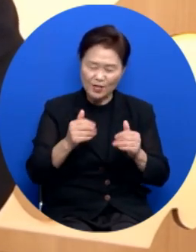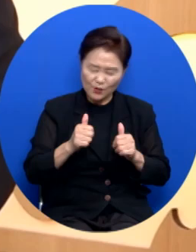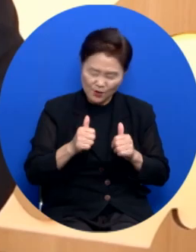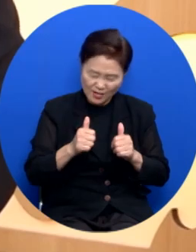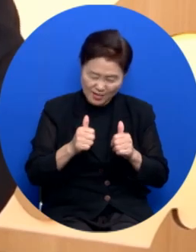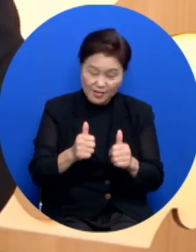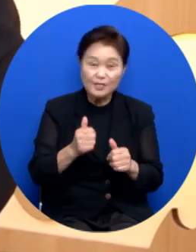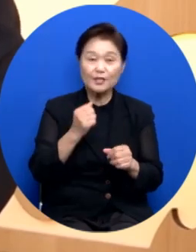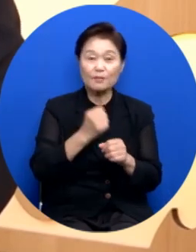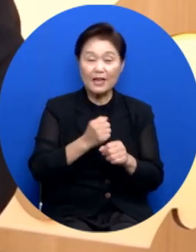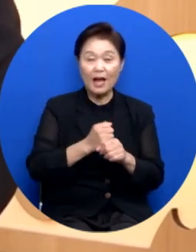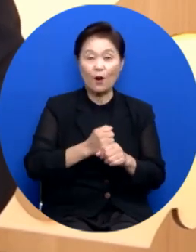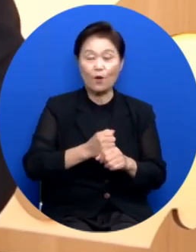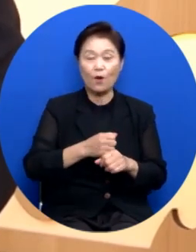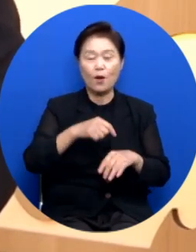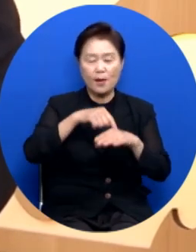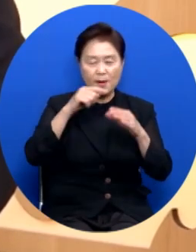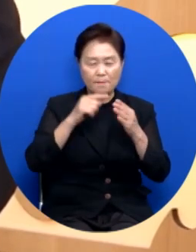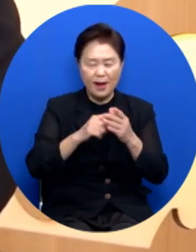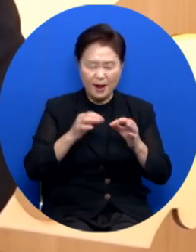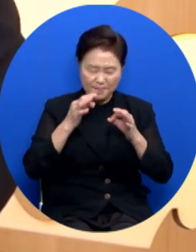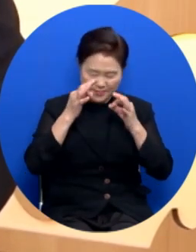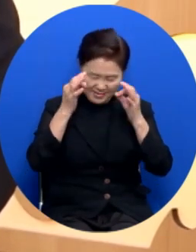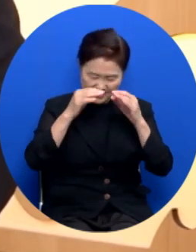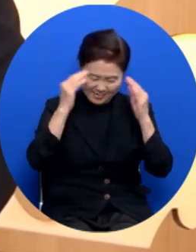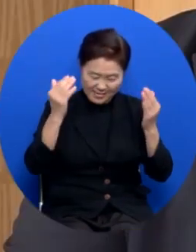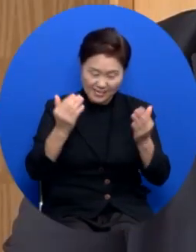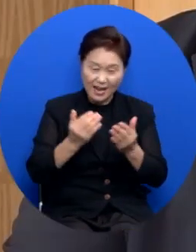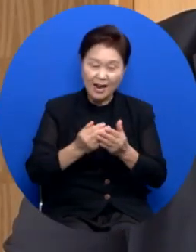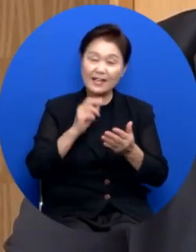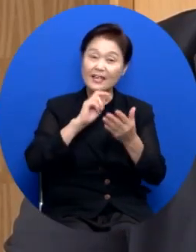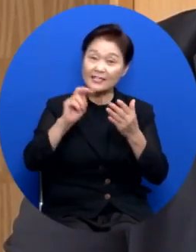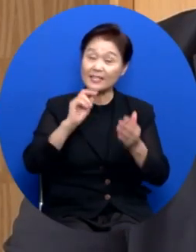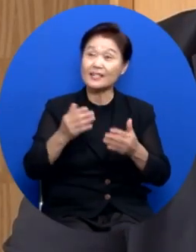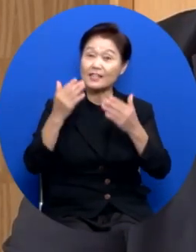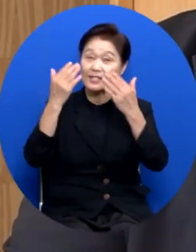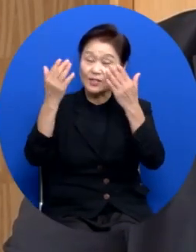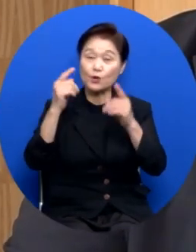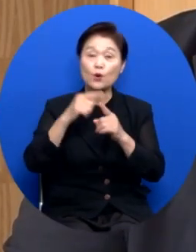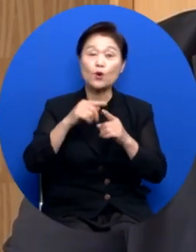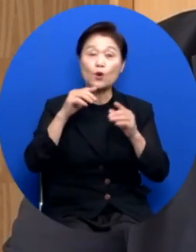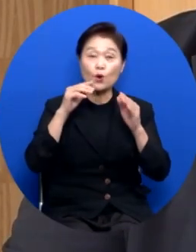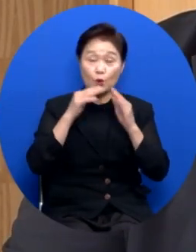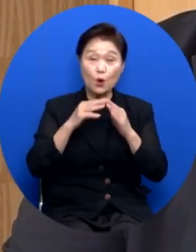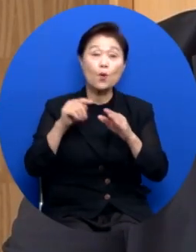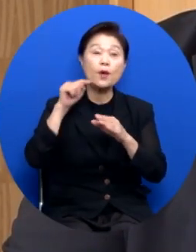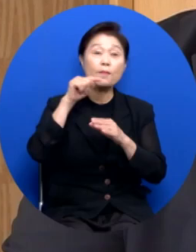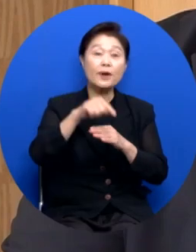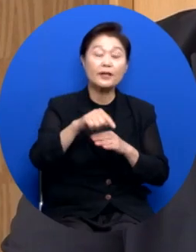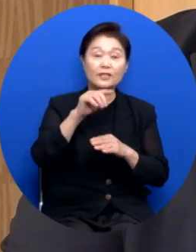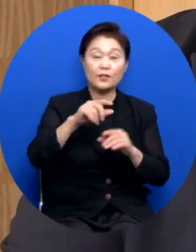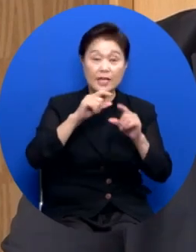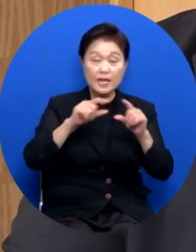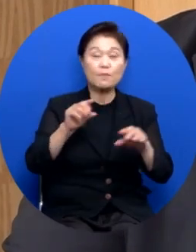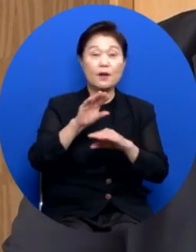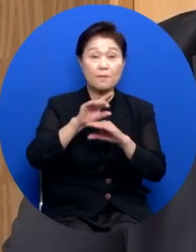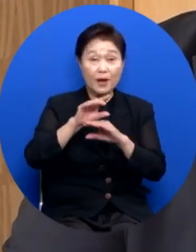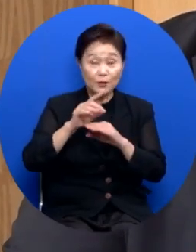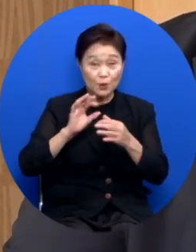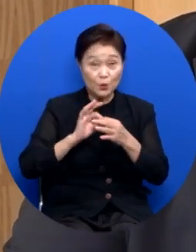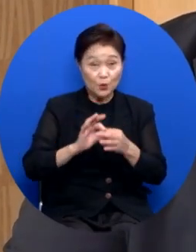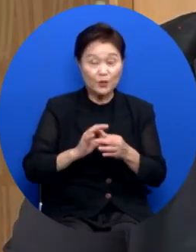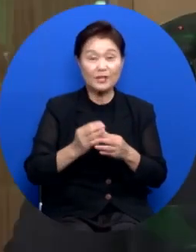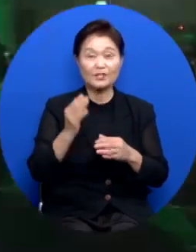다해서 온 마음과 정성을 다해서 찬양을 하고 교회 바깥에서도 또 일반 방송에서도